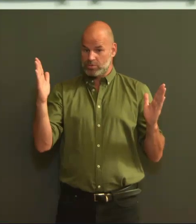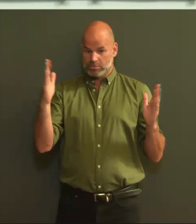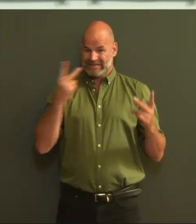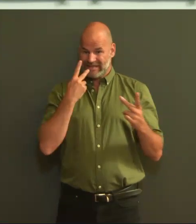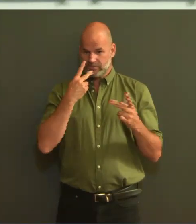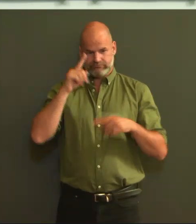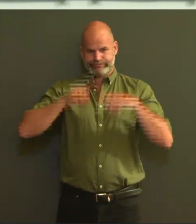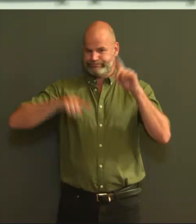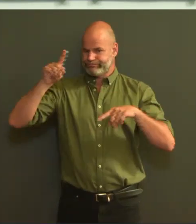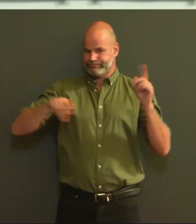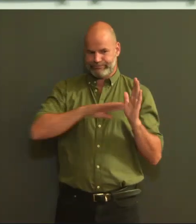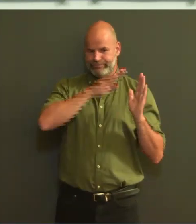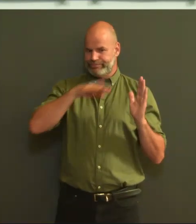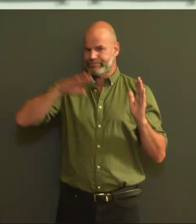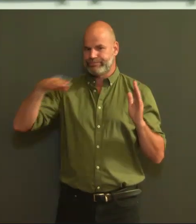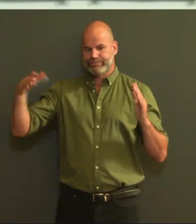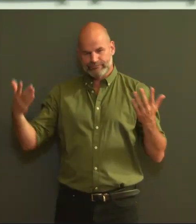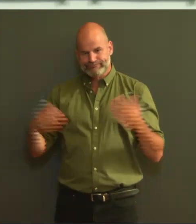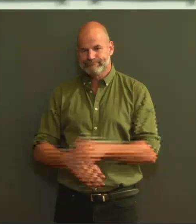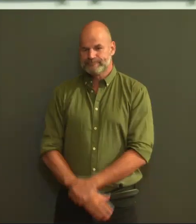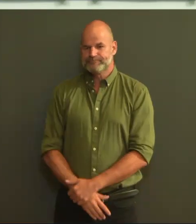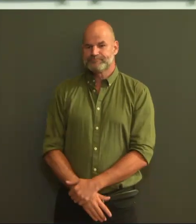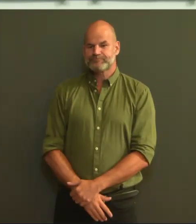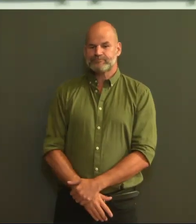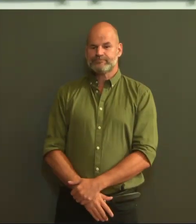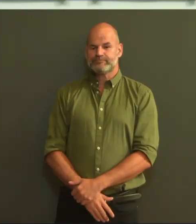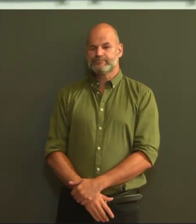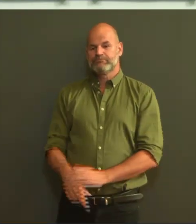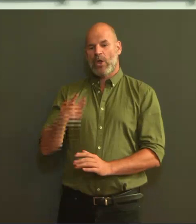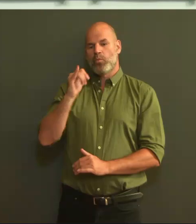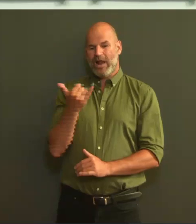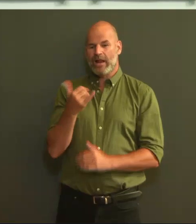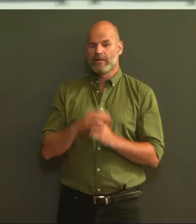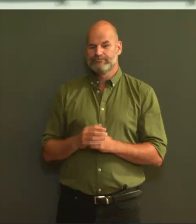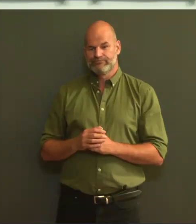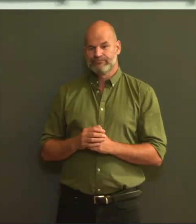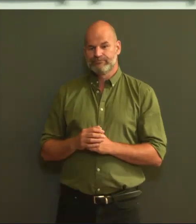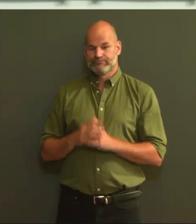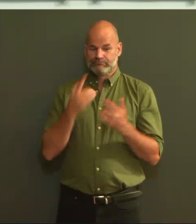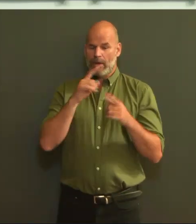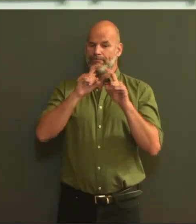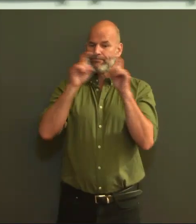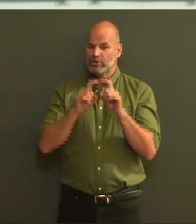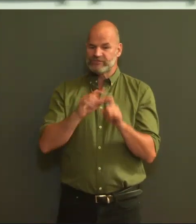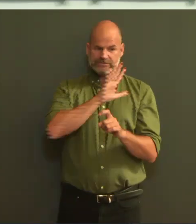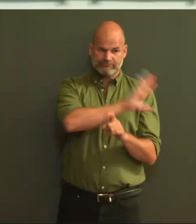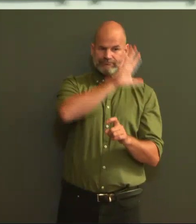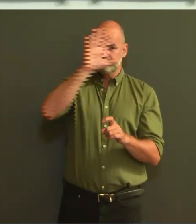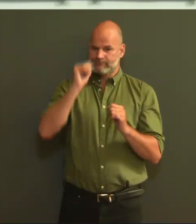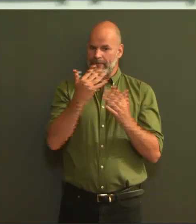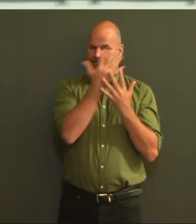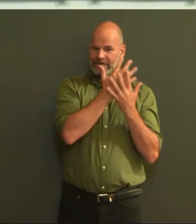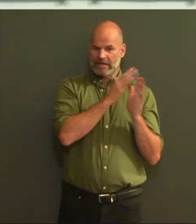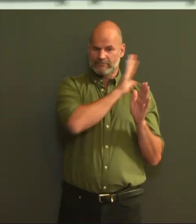een aparte R-waarde te berekenen. Ziekenhuisopnames laten dat niet toe, omdat het om te lage aantallen per provincie